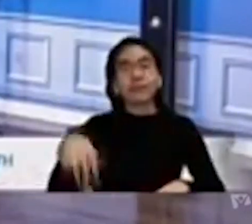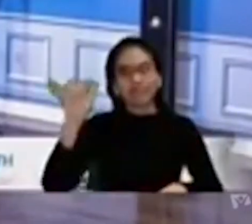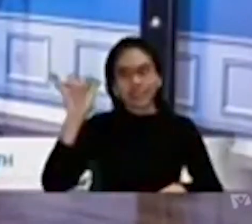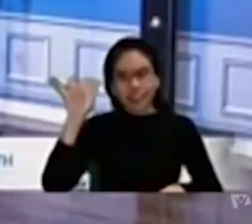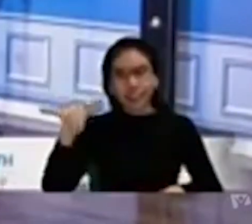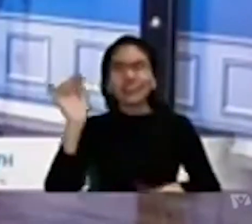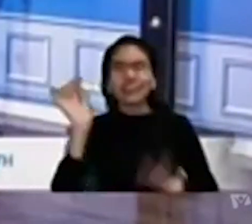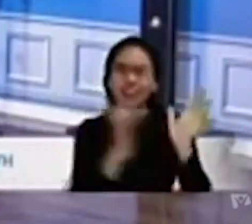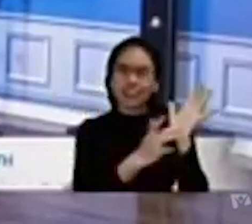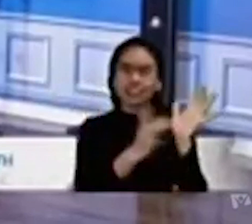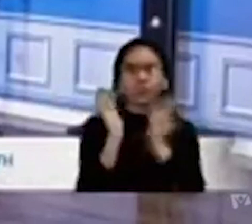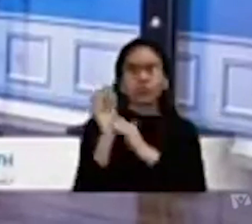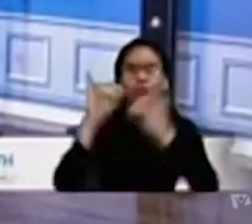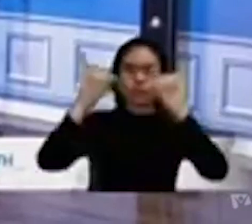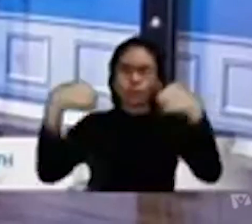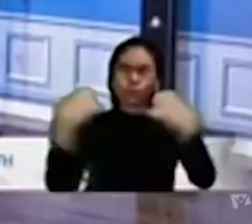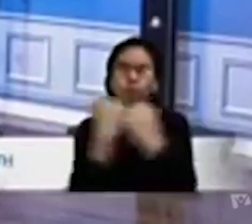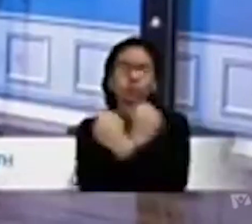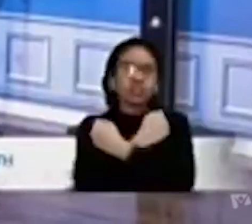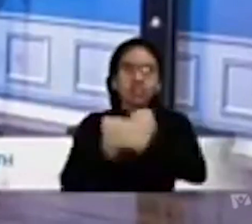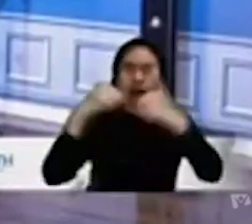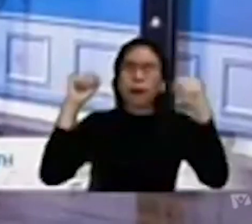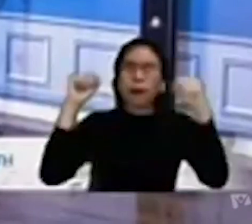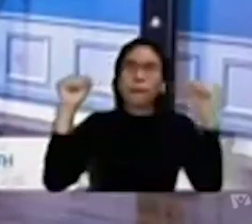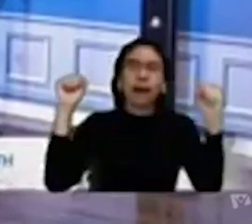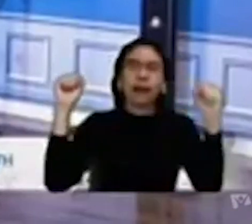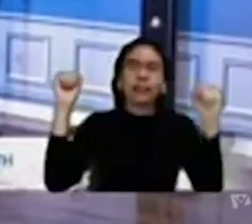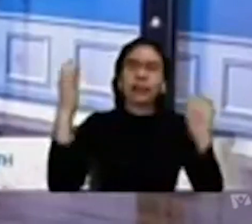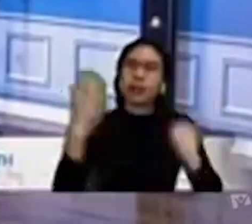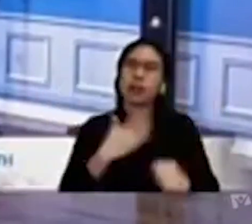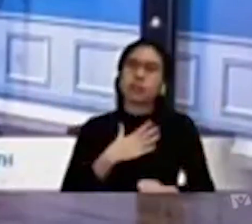yang Yesus sering sama